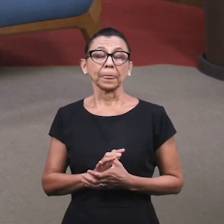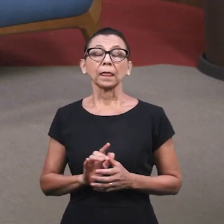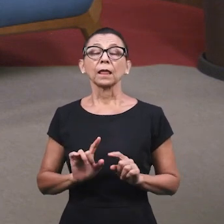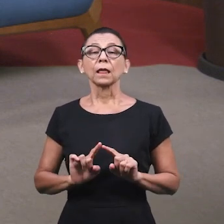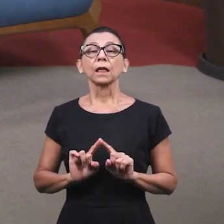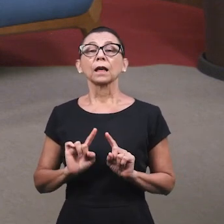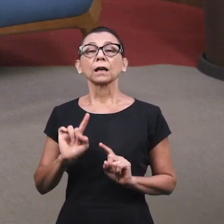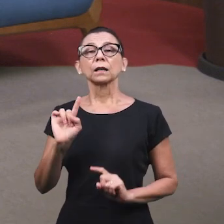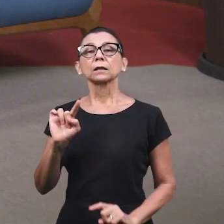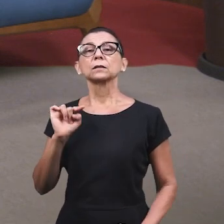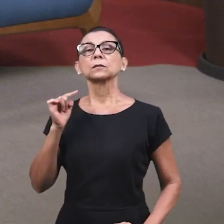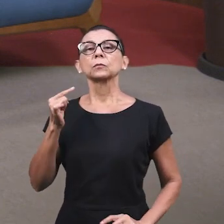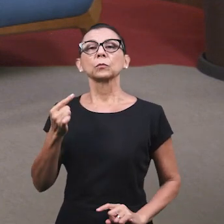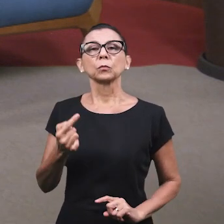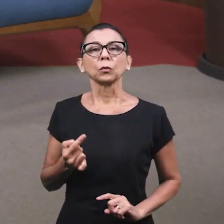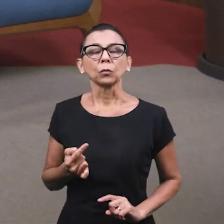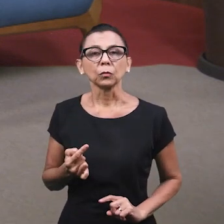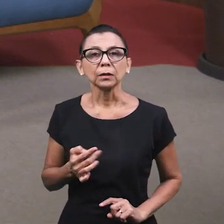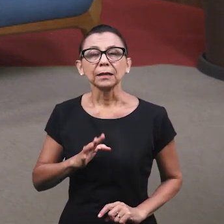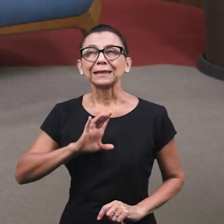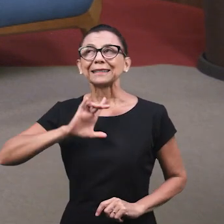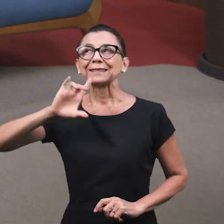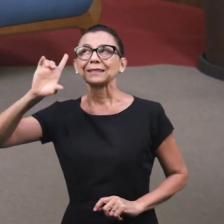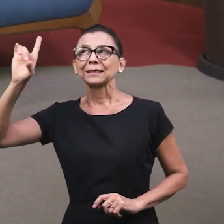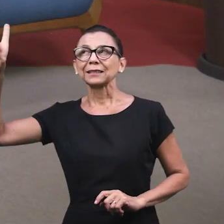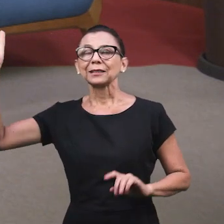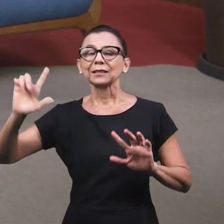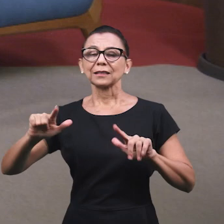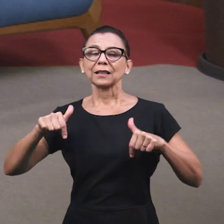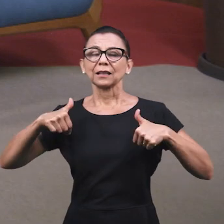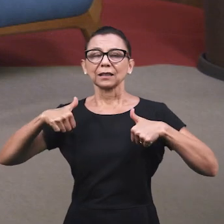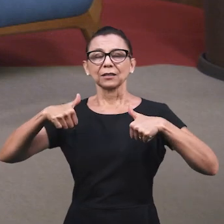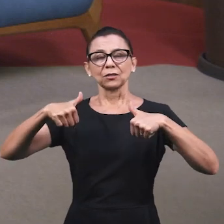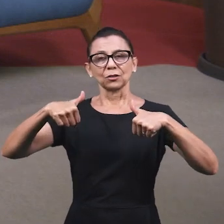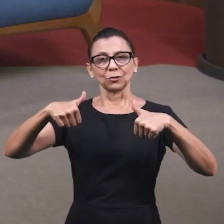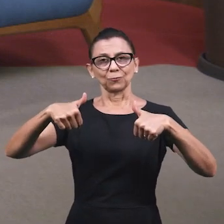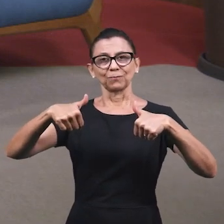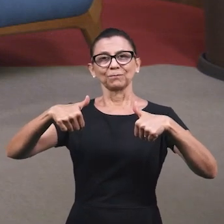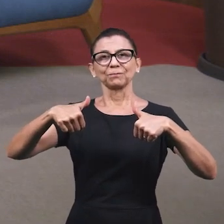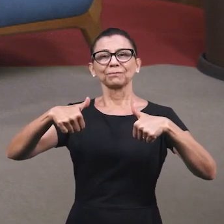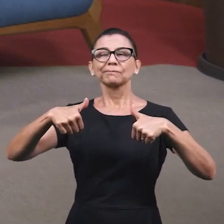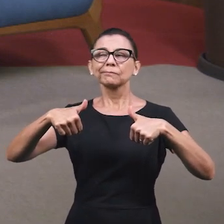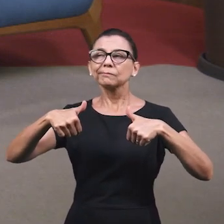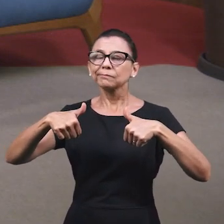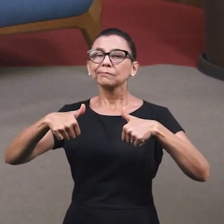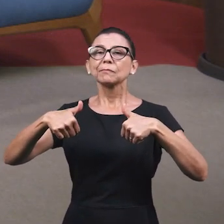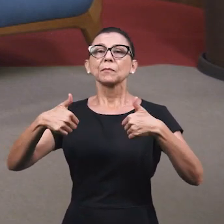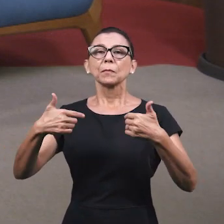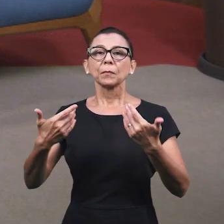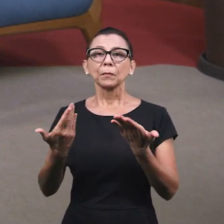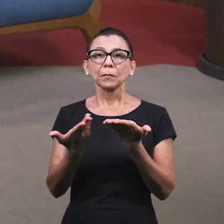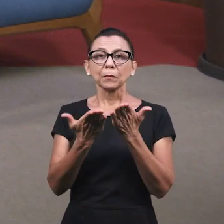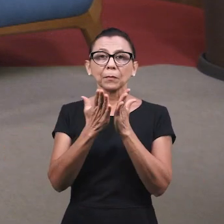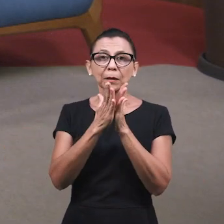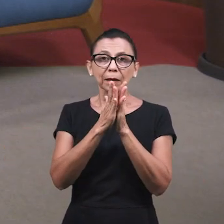Et là est venue l'action de Dieu afin que la parole